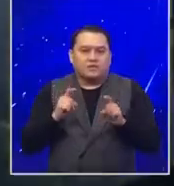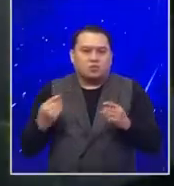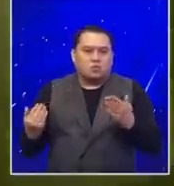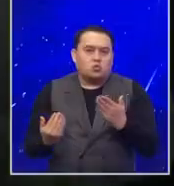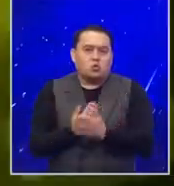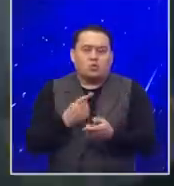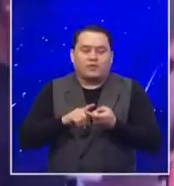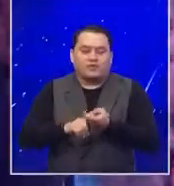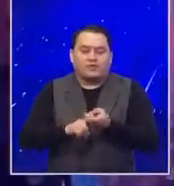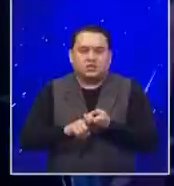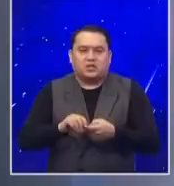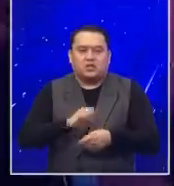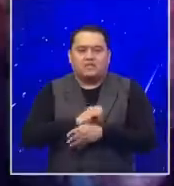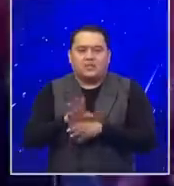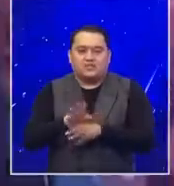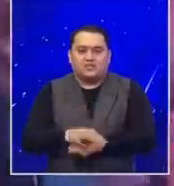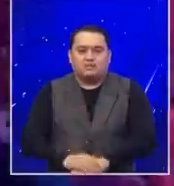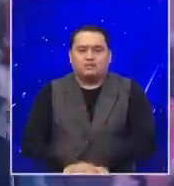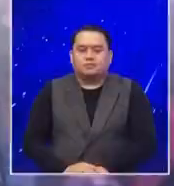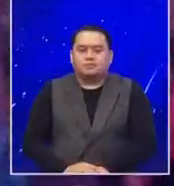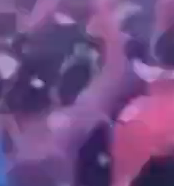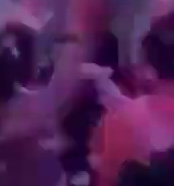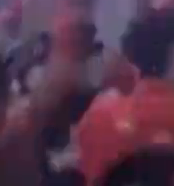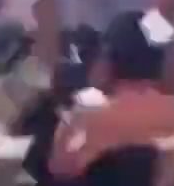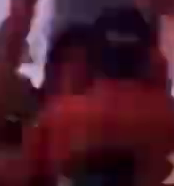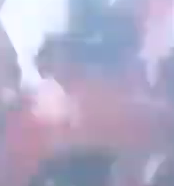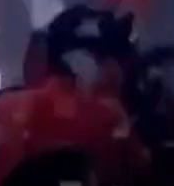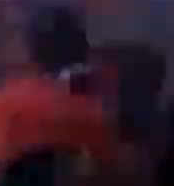зарегистрирована вспышка инфекции.